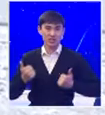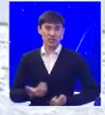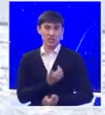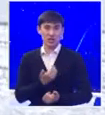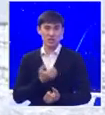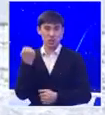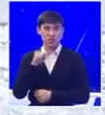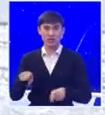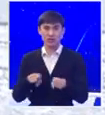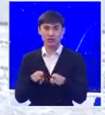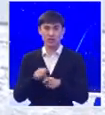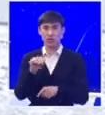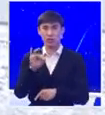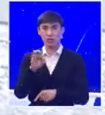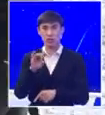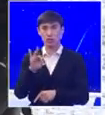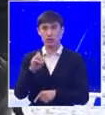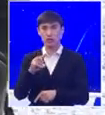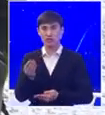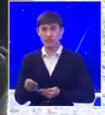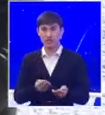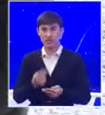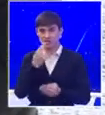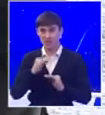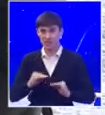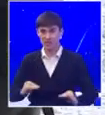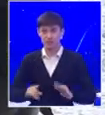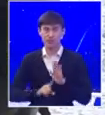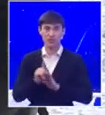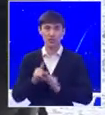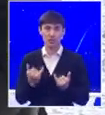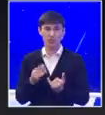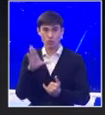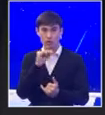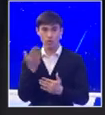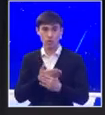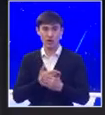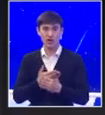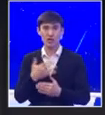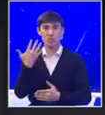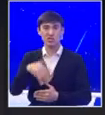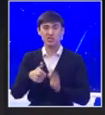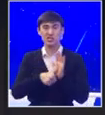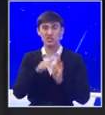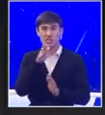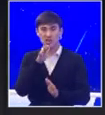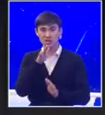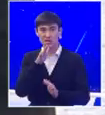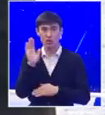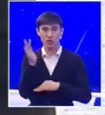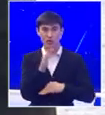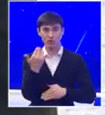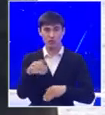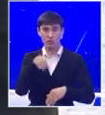одинаковы у всех жанболат султангалиев на лыжах самого детства и сегодня это умение помогает 56 лет нему леснику в его